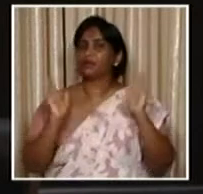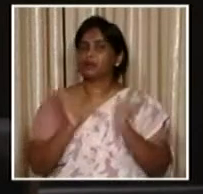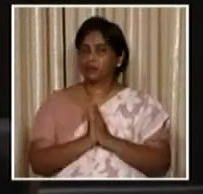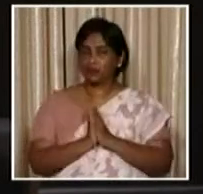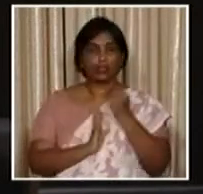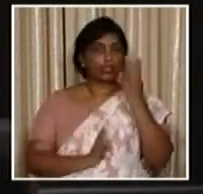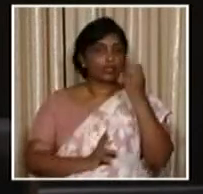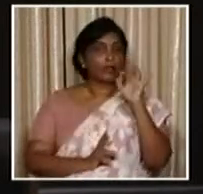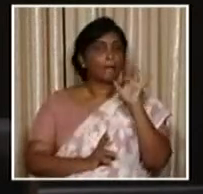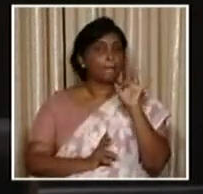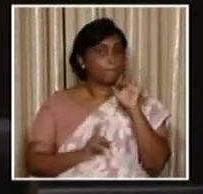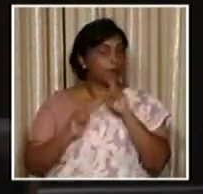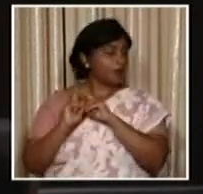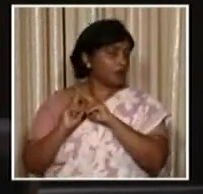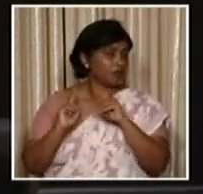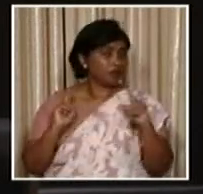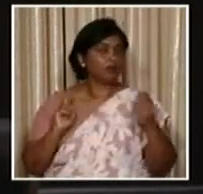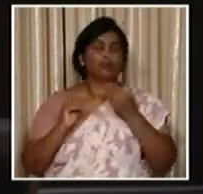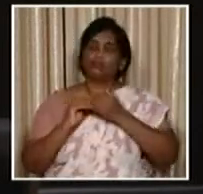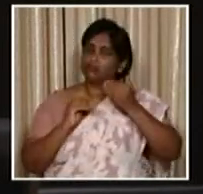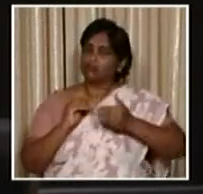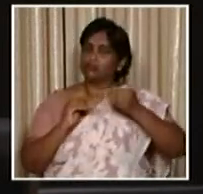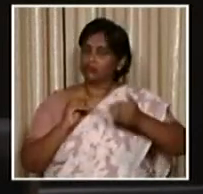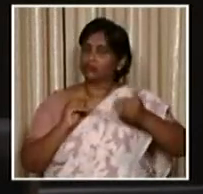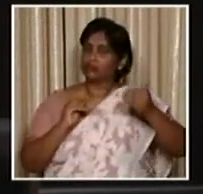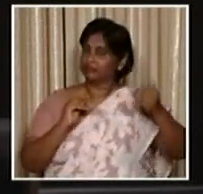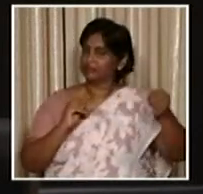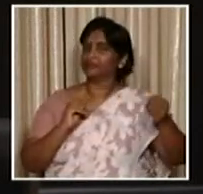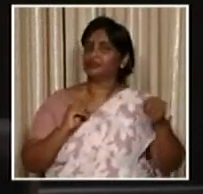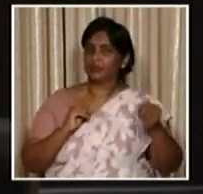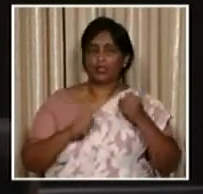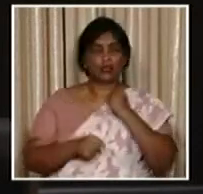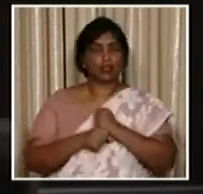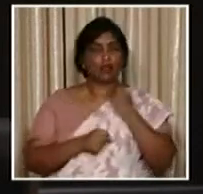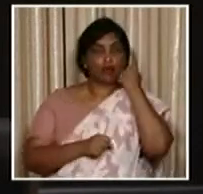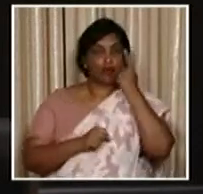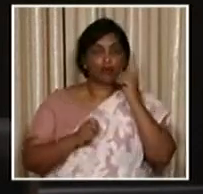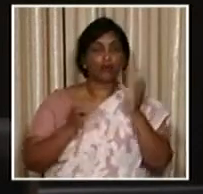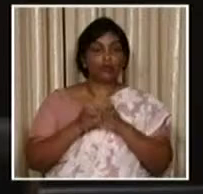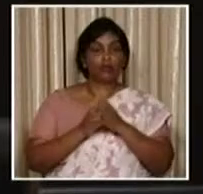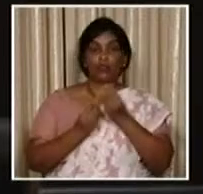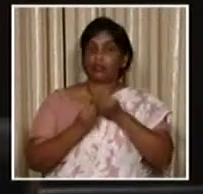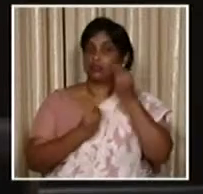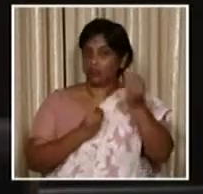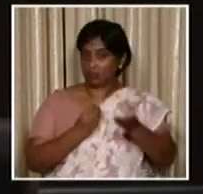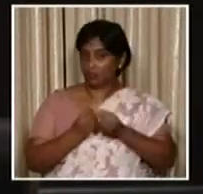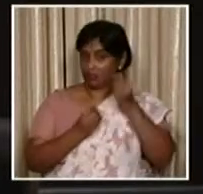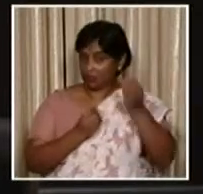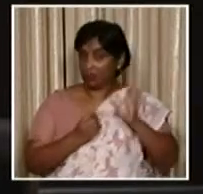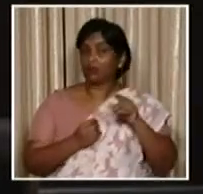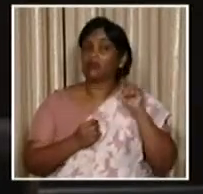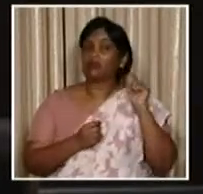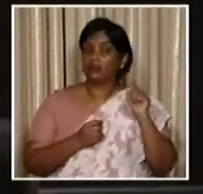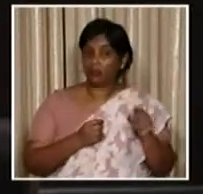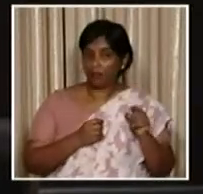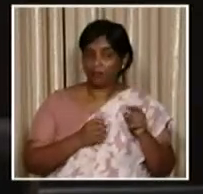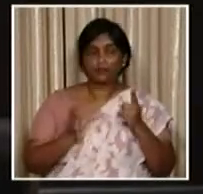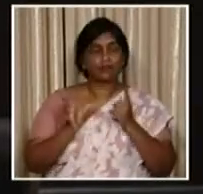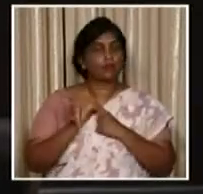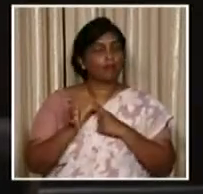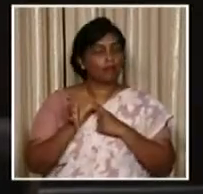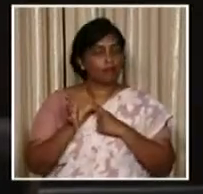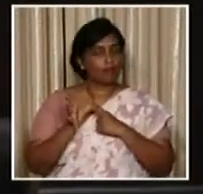දේවල් 2015 ඉඳලා දිගින් දිගට රාජ්‍ය බුද්ධි අංශයෙන් ලබා දීලා තියෙනවා. ඒ